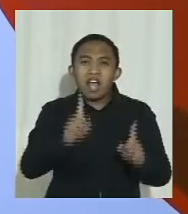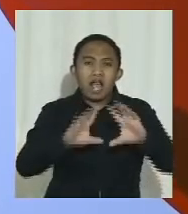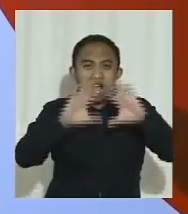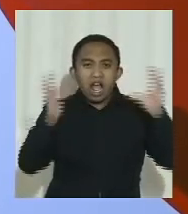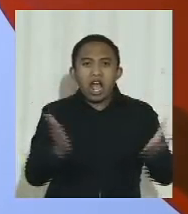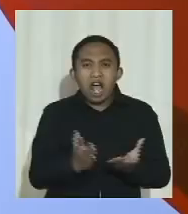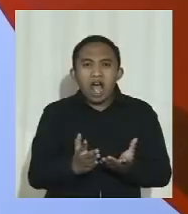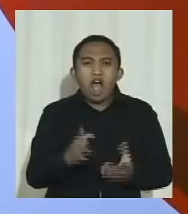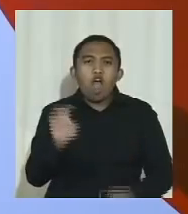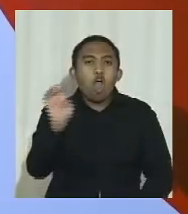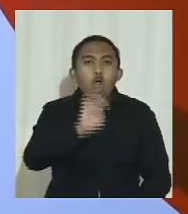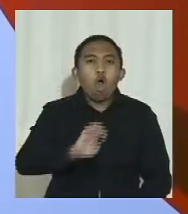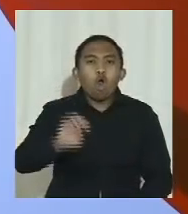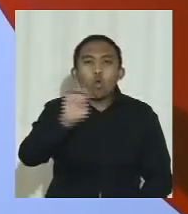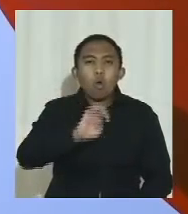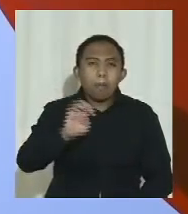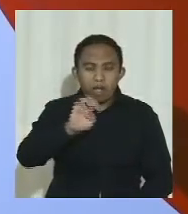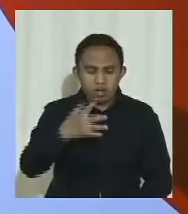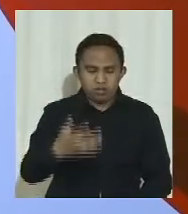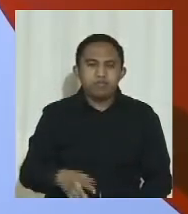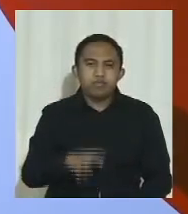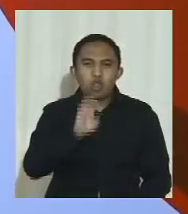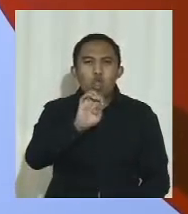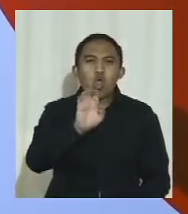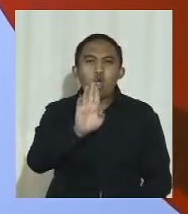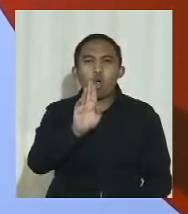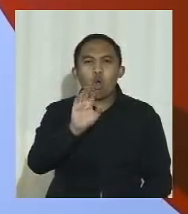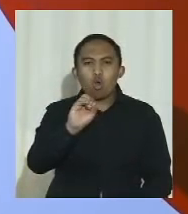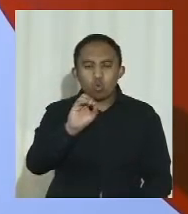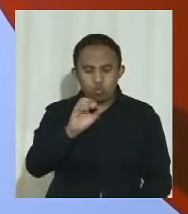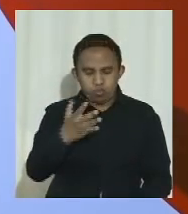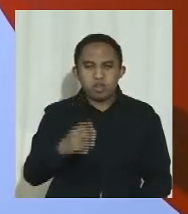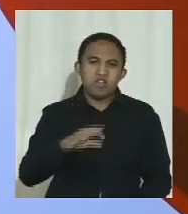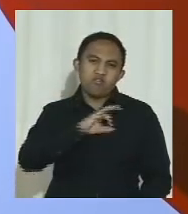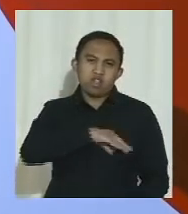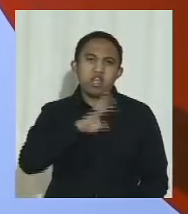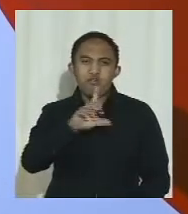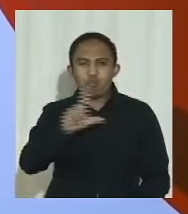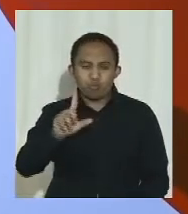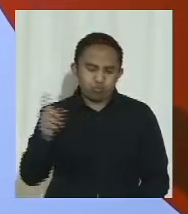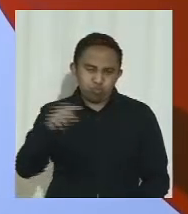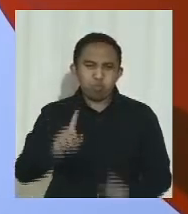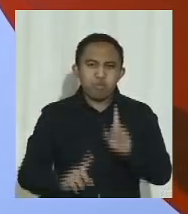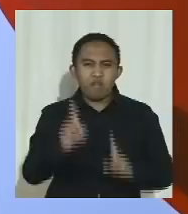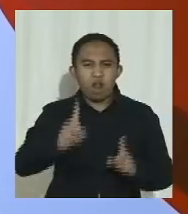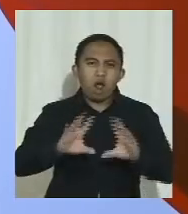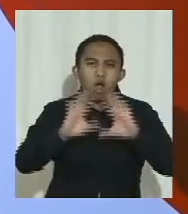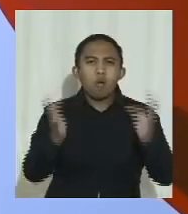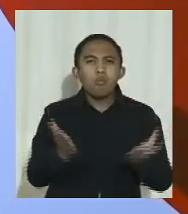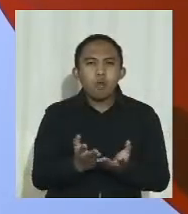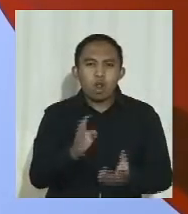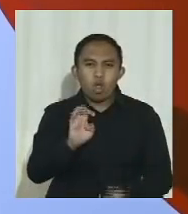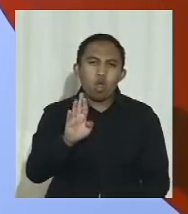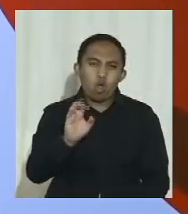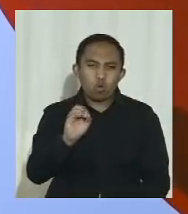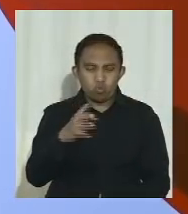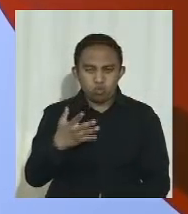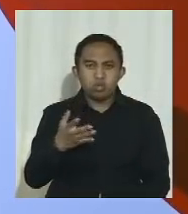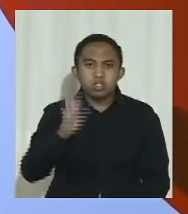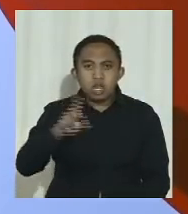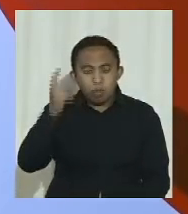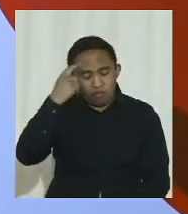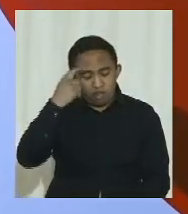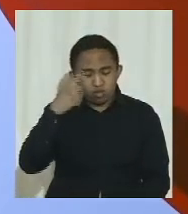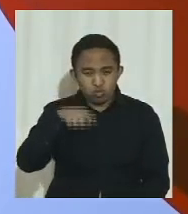Eropa ho an'ny ekipa ampirenenana ny Euro firenena 2020 no andray anjara amin'ity fifaninanana goavana ity. Fantatra ao